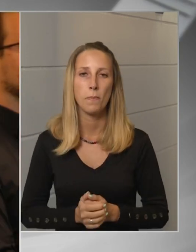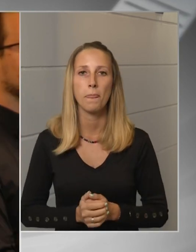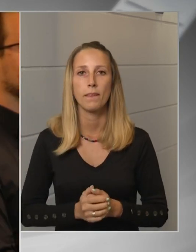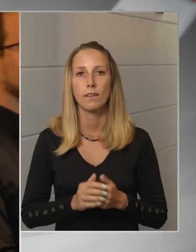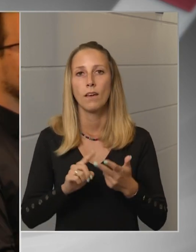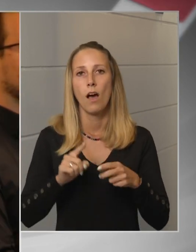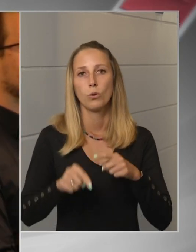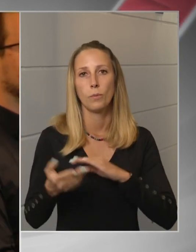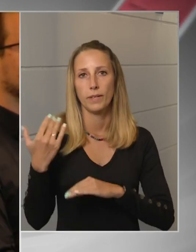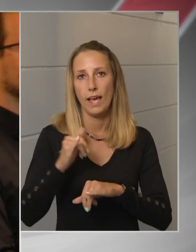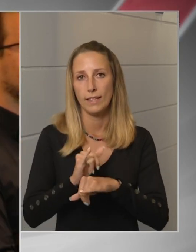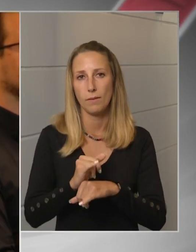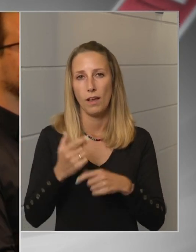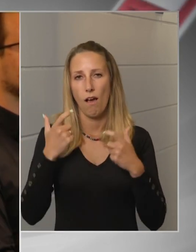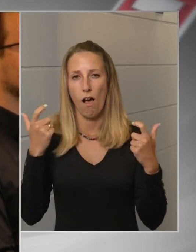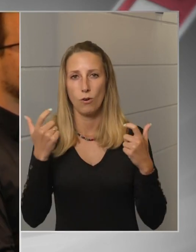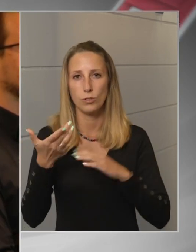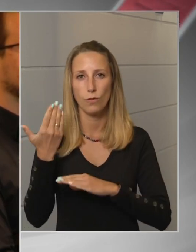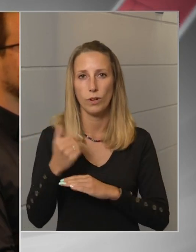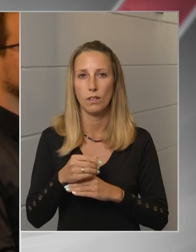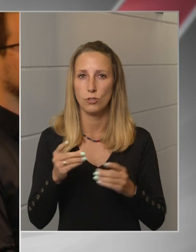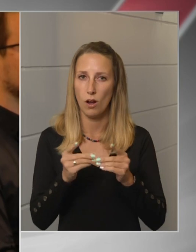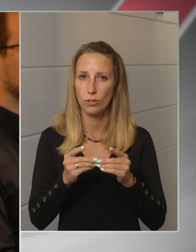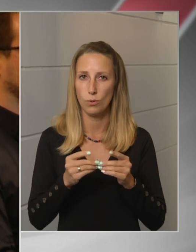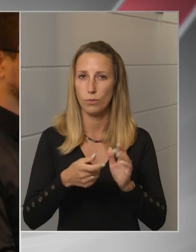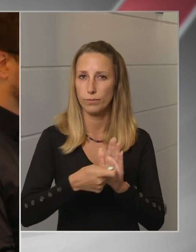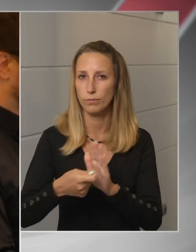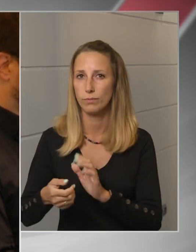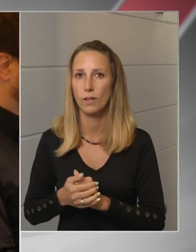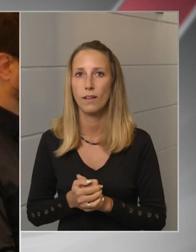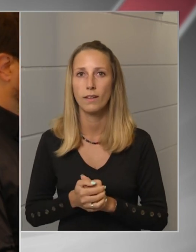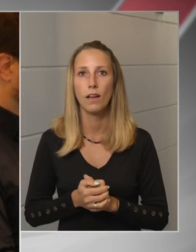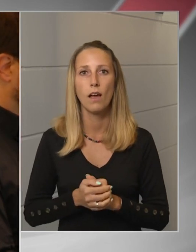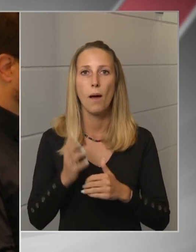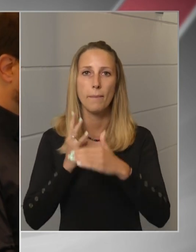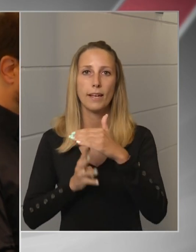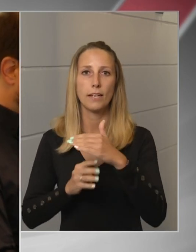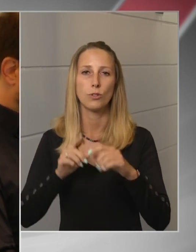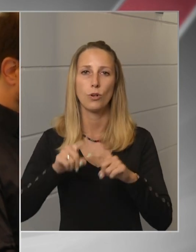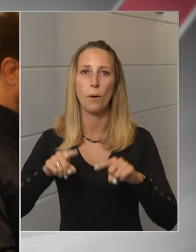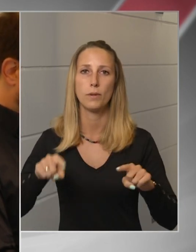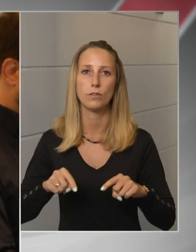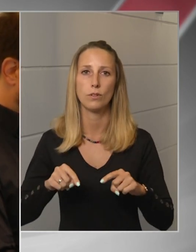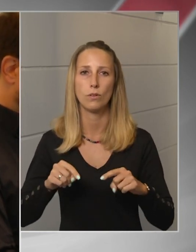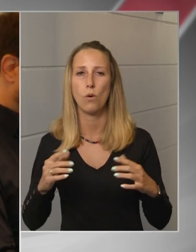utóbbi értekben ismét hangos volt attól a sajtó, hogy a migránsok különböző